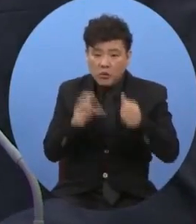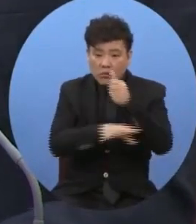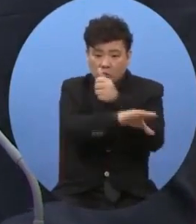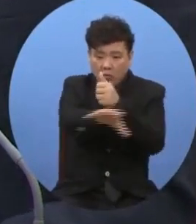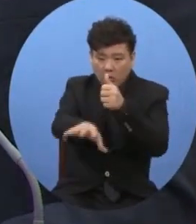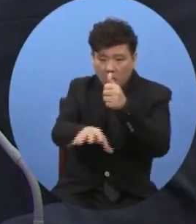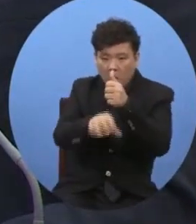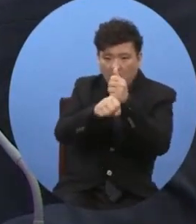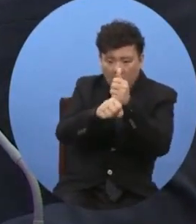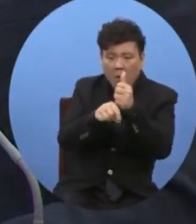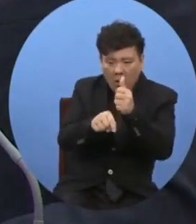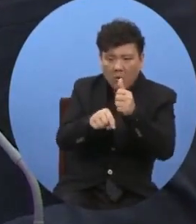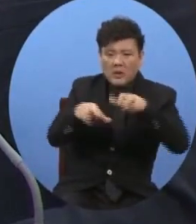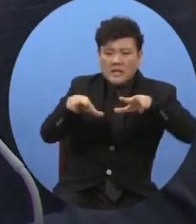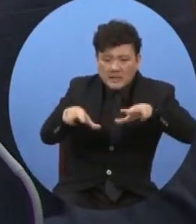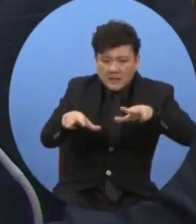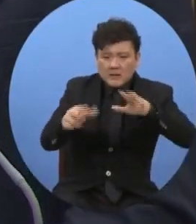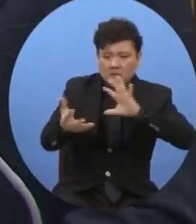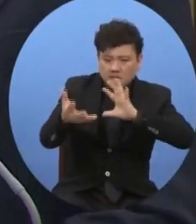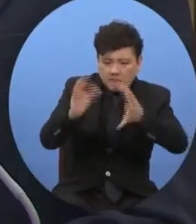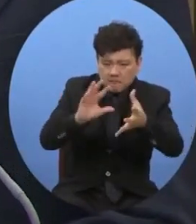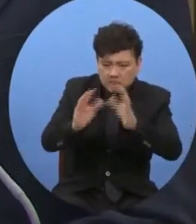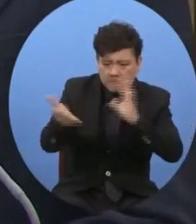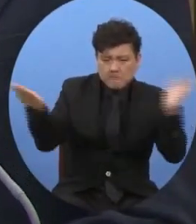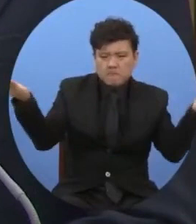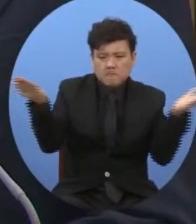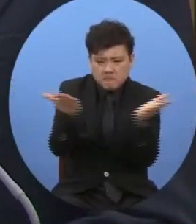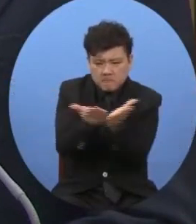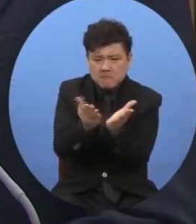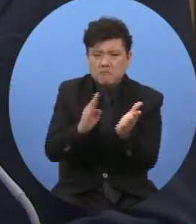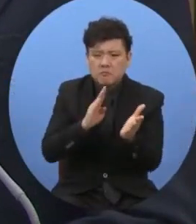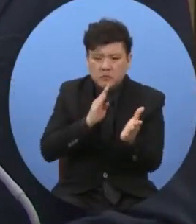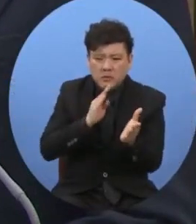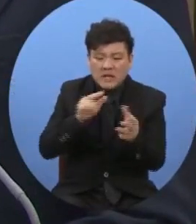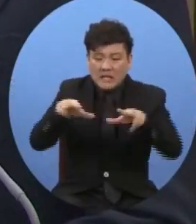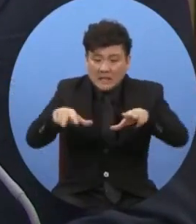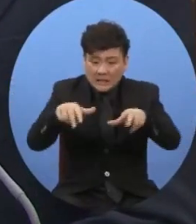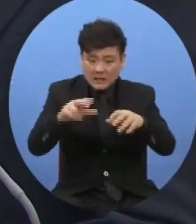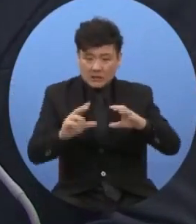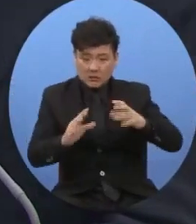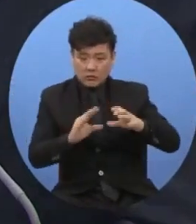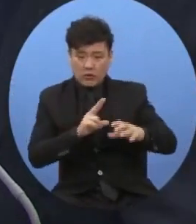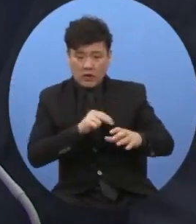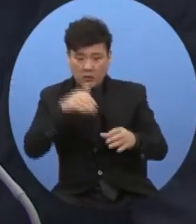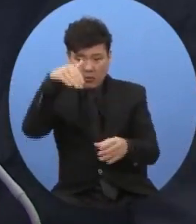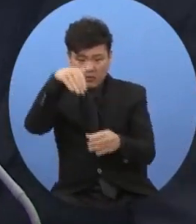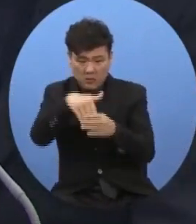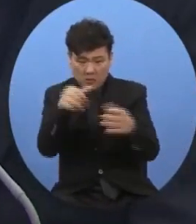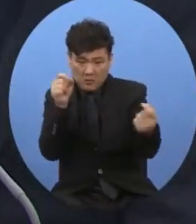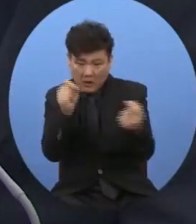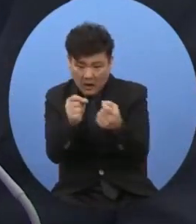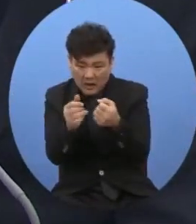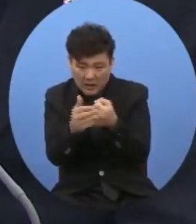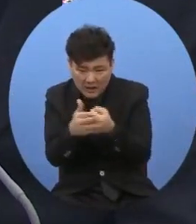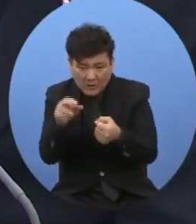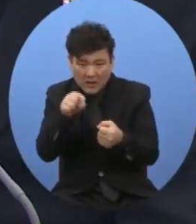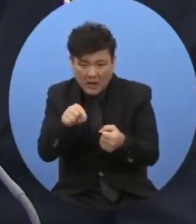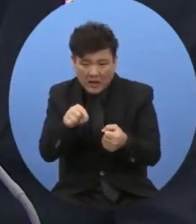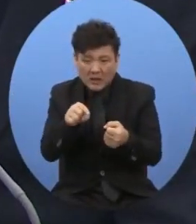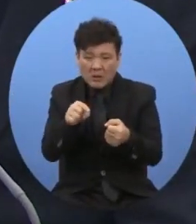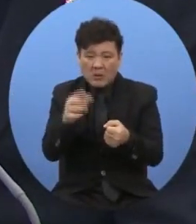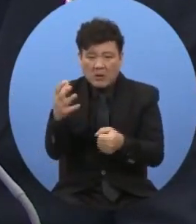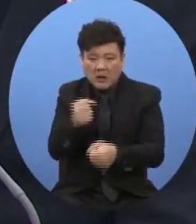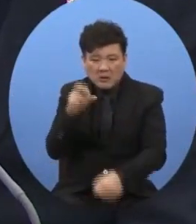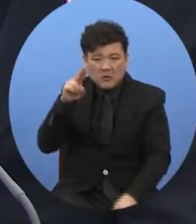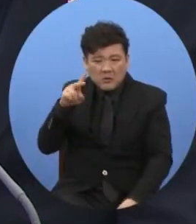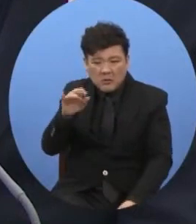적절한 시점이 됐다고 생각합니다. 비록 선거를 앞두고 나왔기 때문에 선거용이라는 어떤 그런 그 비판의 직면을 하고